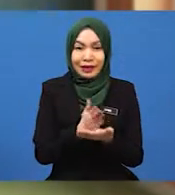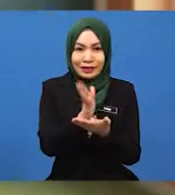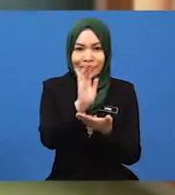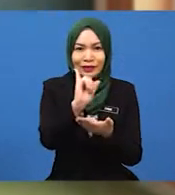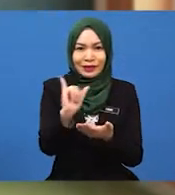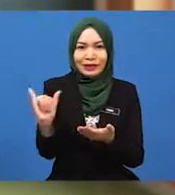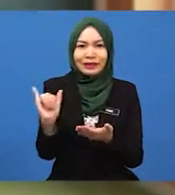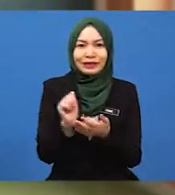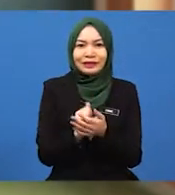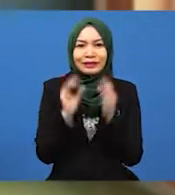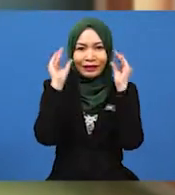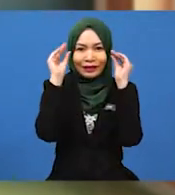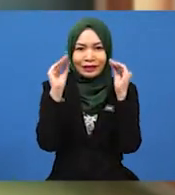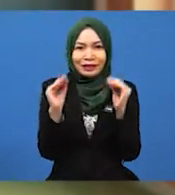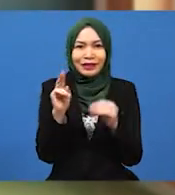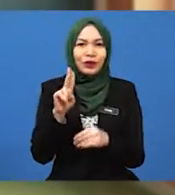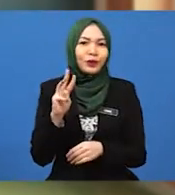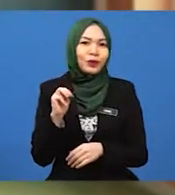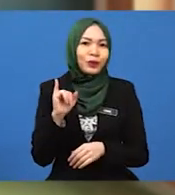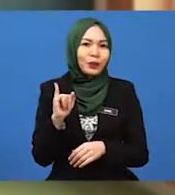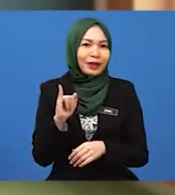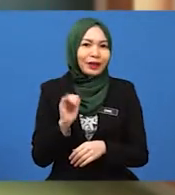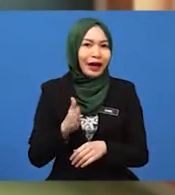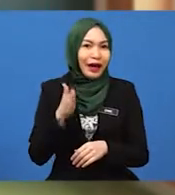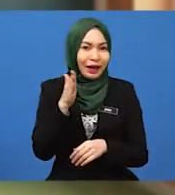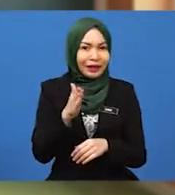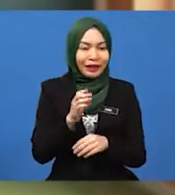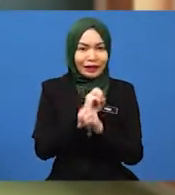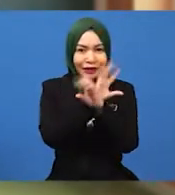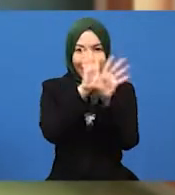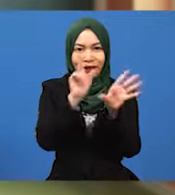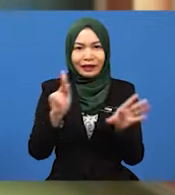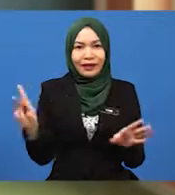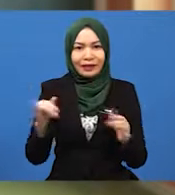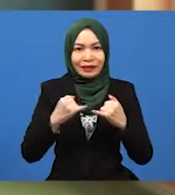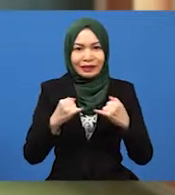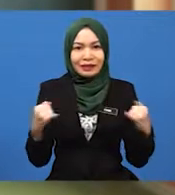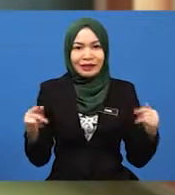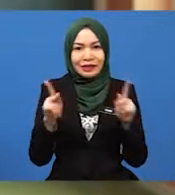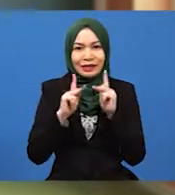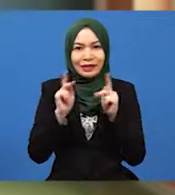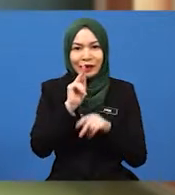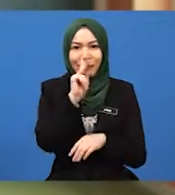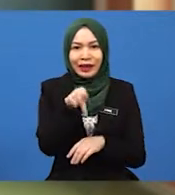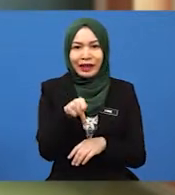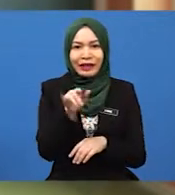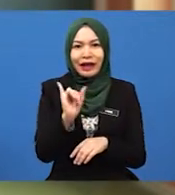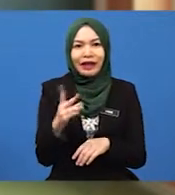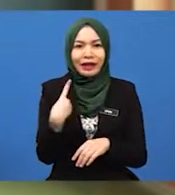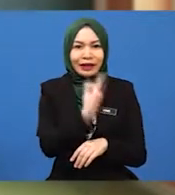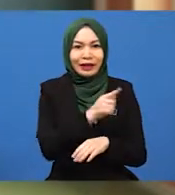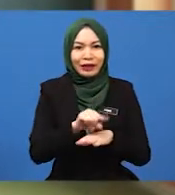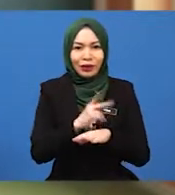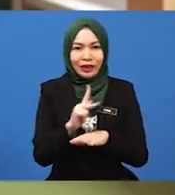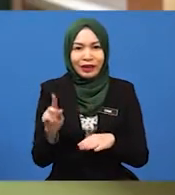Seterusnya, Cikgu Umi akan menerangkan pelbagai jenis kata perintah yang digunakan dalam ayat.